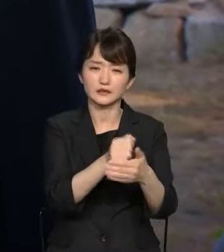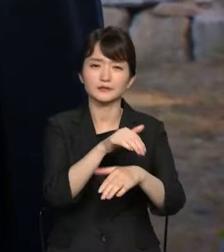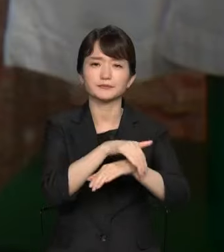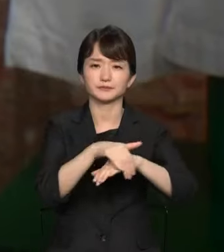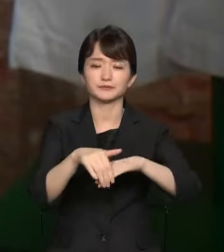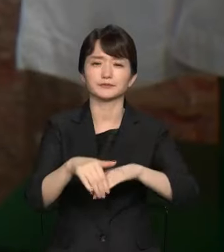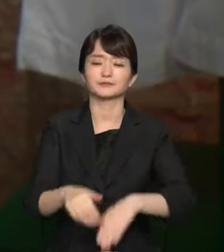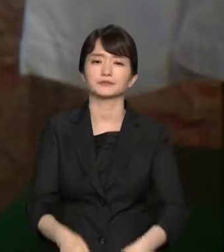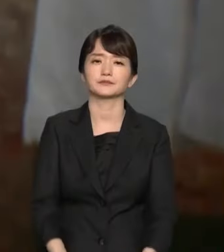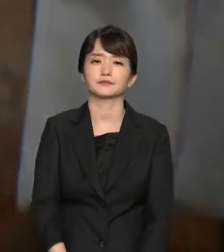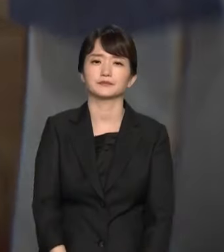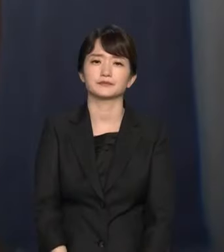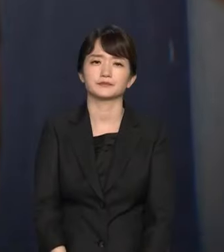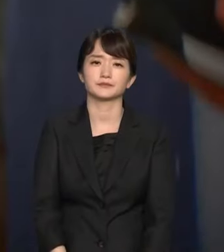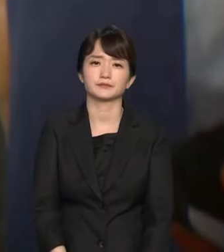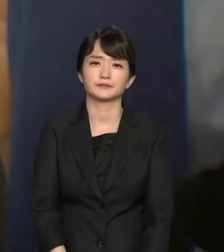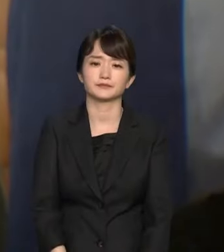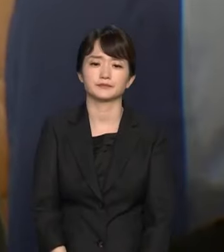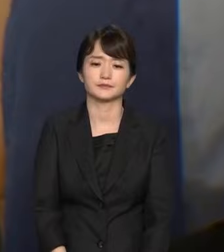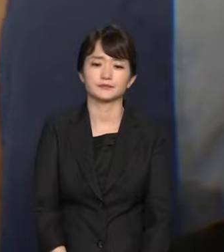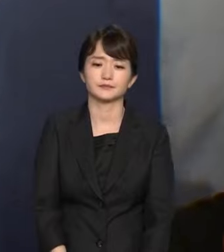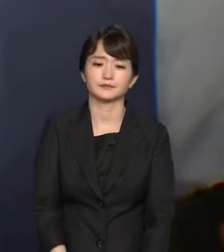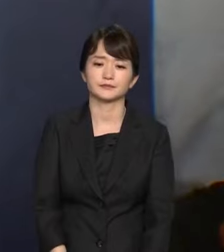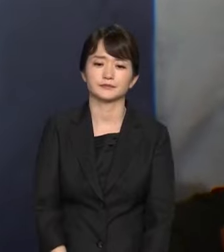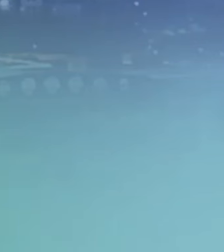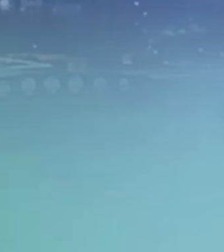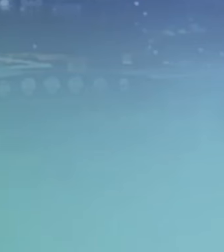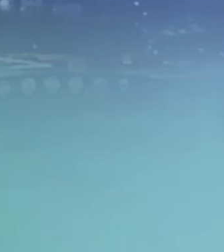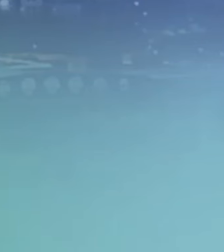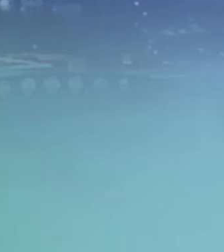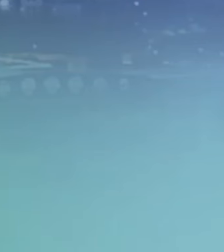보입니다 JTBC 연지원 이니다